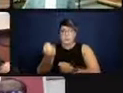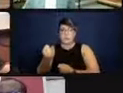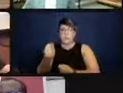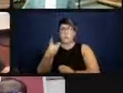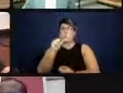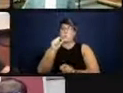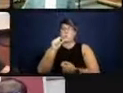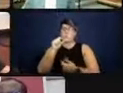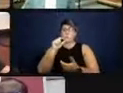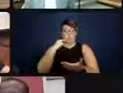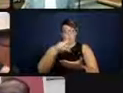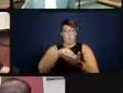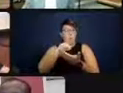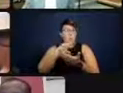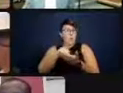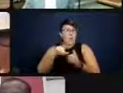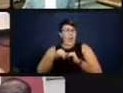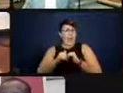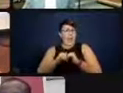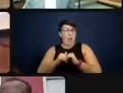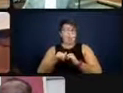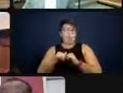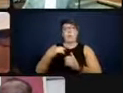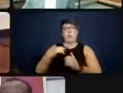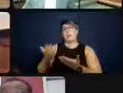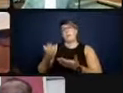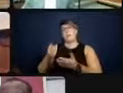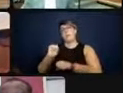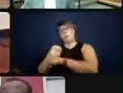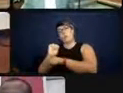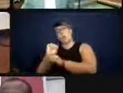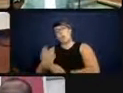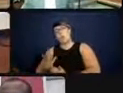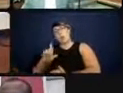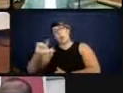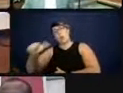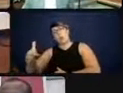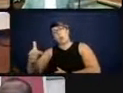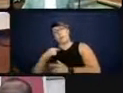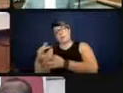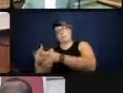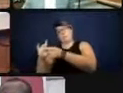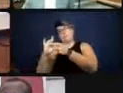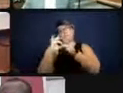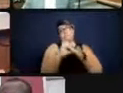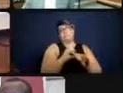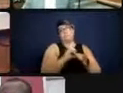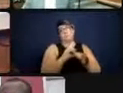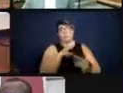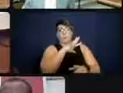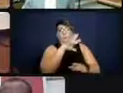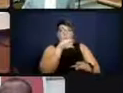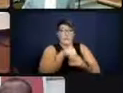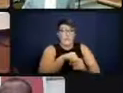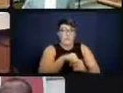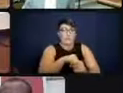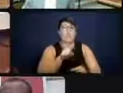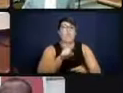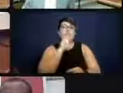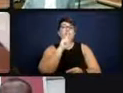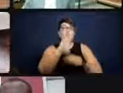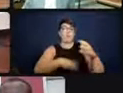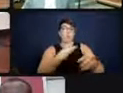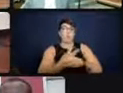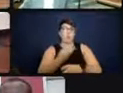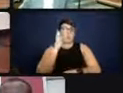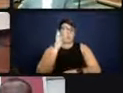مهاراتهم، اهتماماتهم، من هم على صعيد الشخصي كمتعلم، وما هي مهاراتهم، وأن يتمكنوا من استخدام هذه